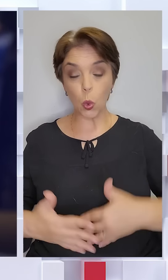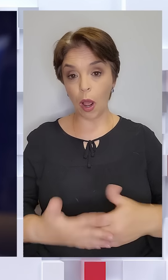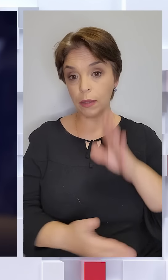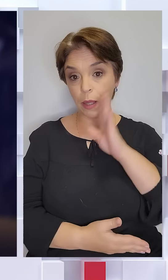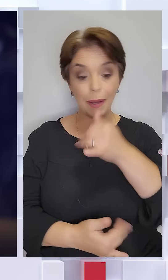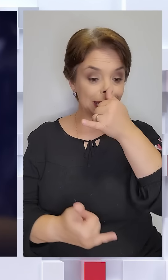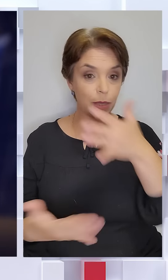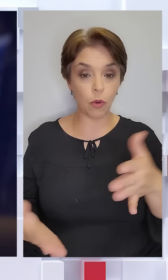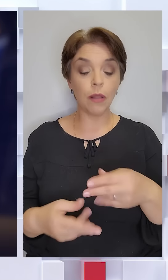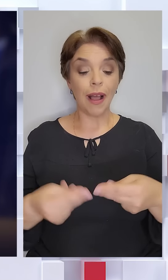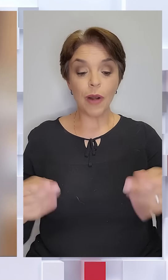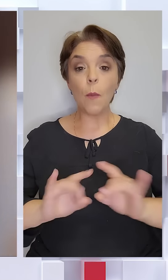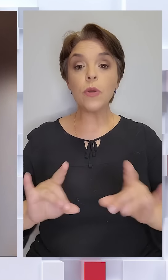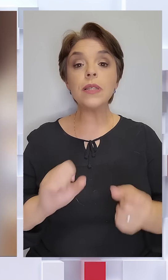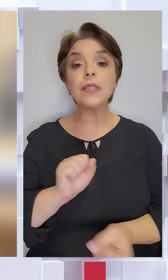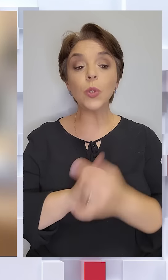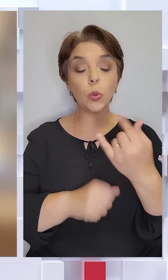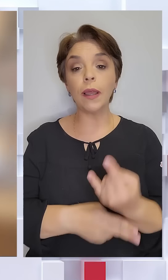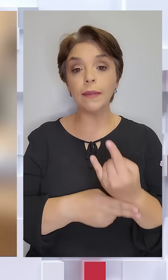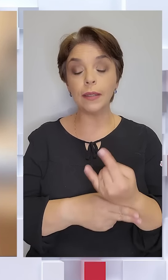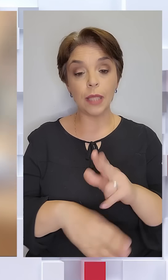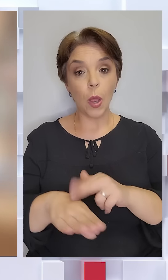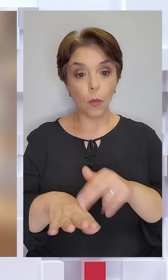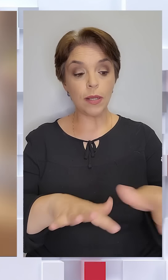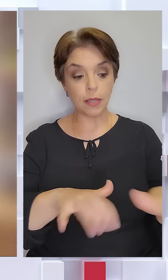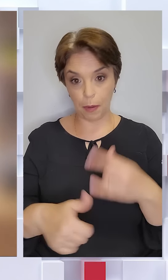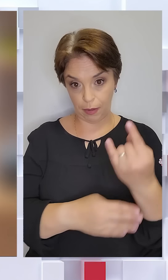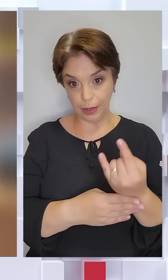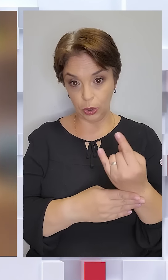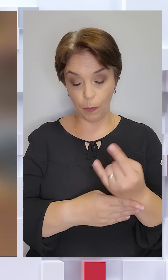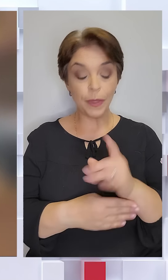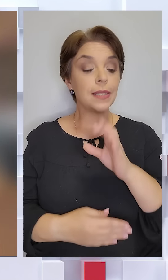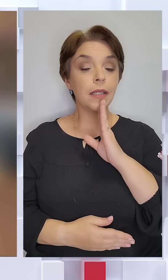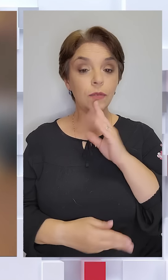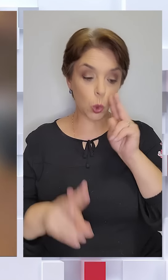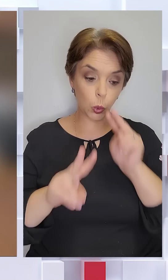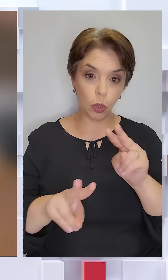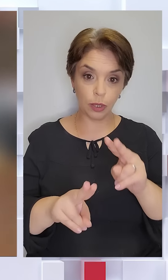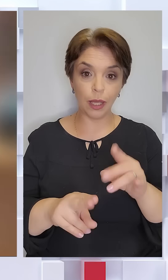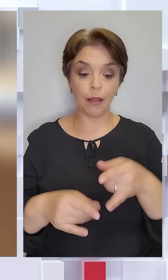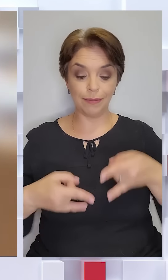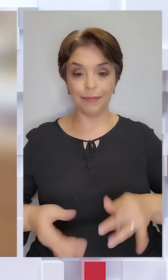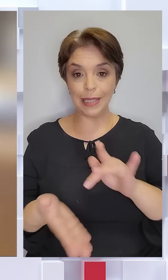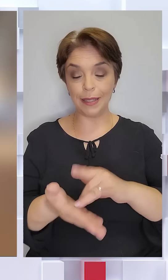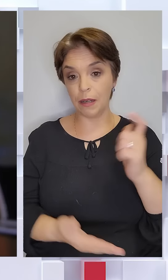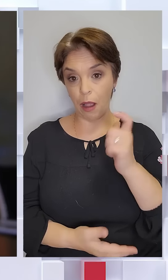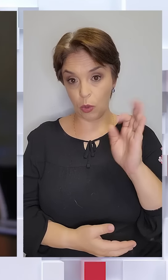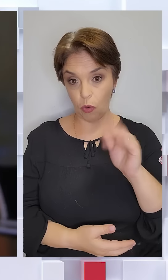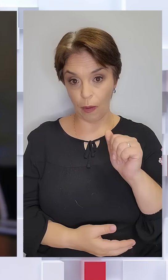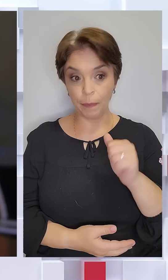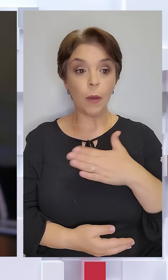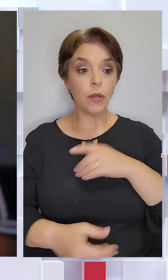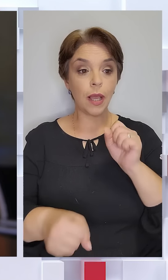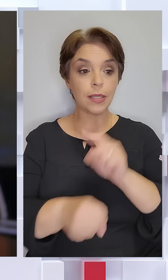мати не змогла в РАКСі пояснити, звідки в неї дитина, і поліція вилучила її. За дівчинкою доглядали у перинатальному центрі Харкова.